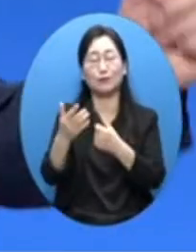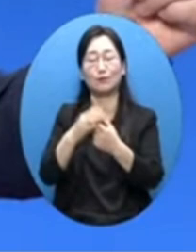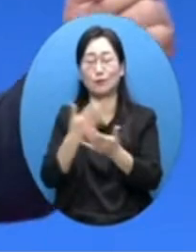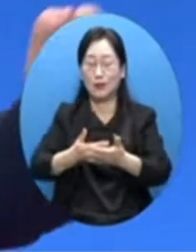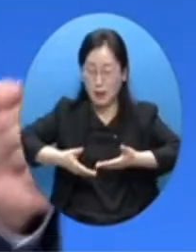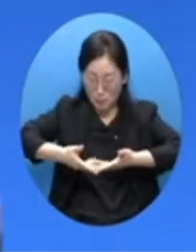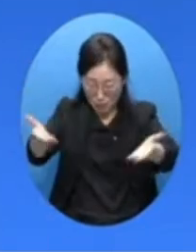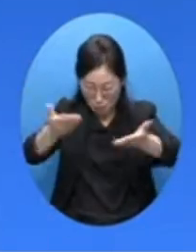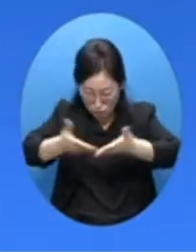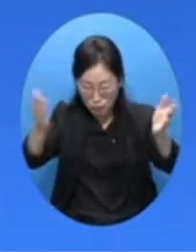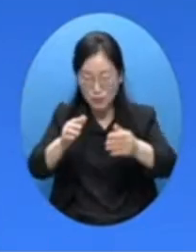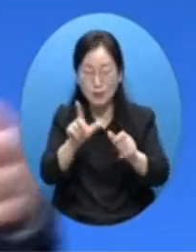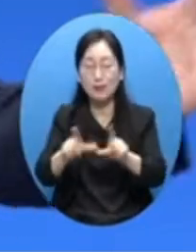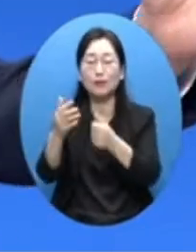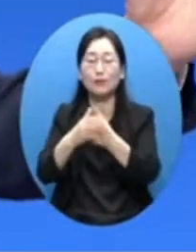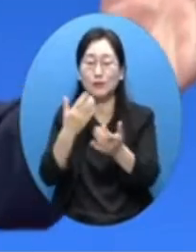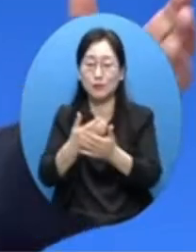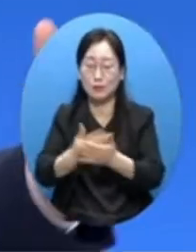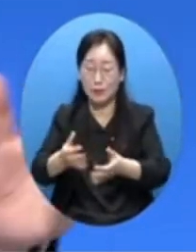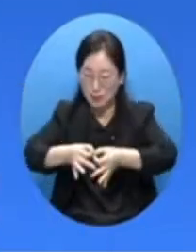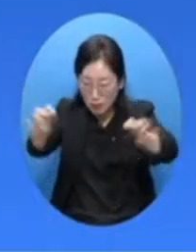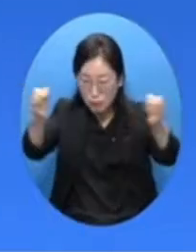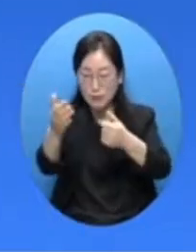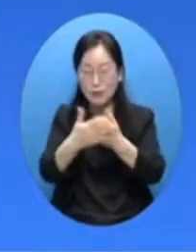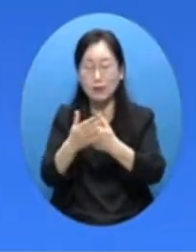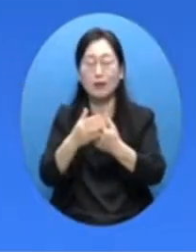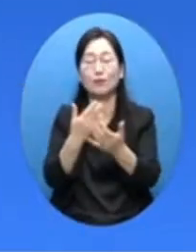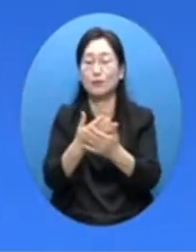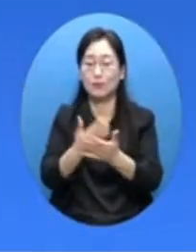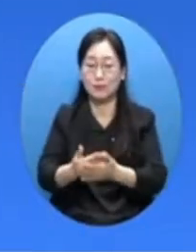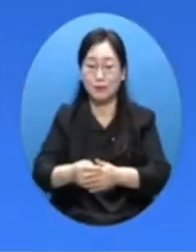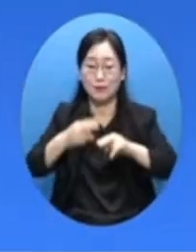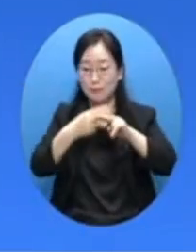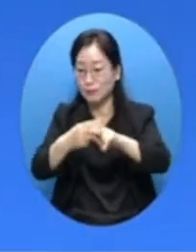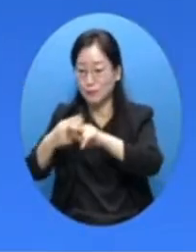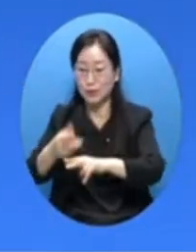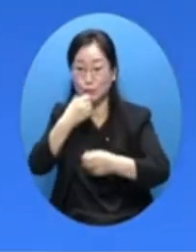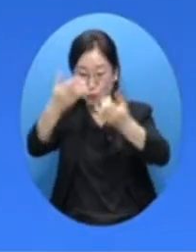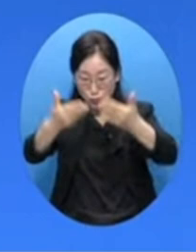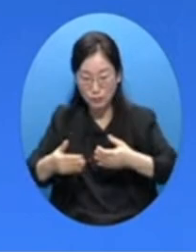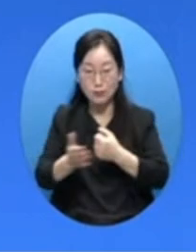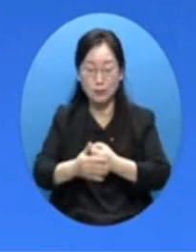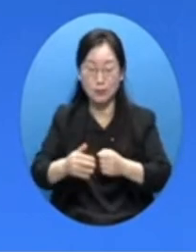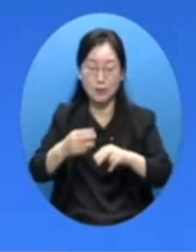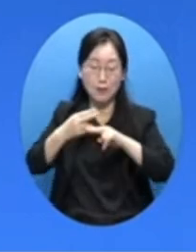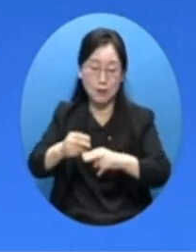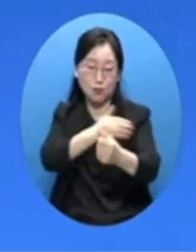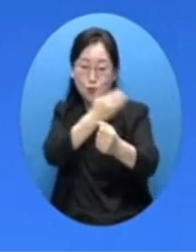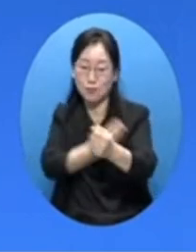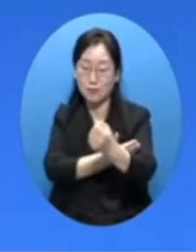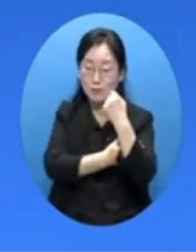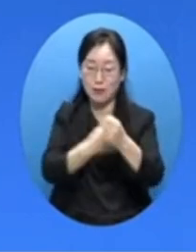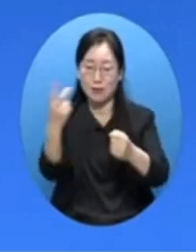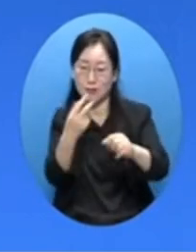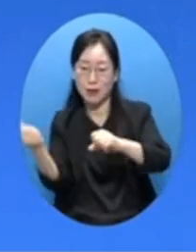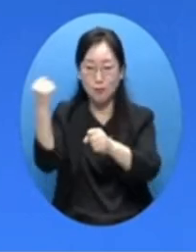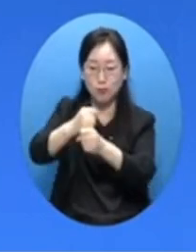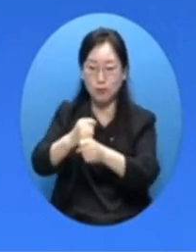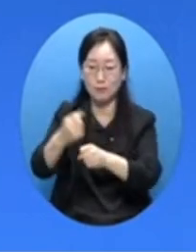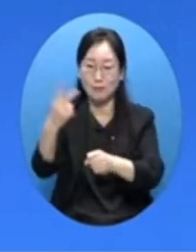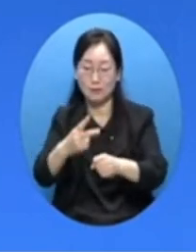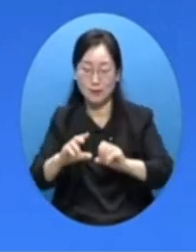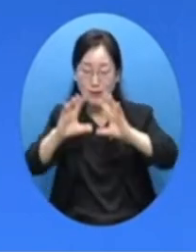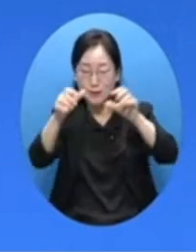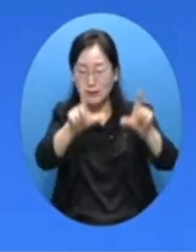베풀며 살게 하여 주옵소서. 나누며 살게 하여 주옵소서. 다스림의 축복을 주셨사오니 다스림의 권세를 우리가 회복하여 일생 살아간